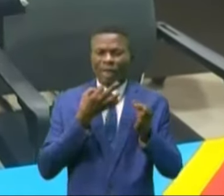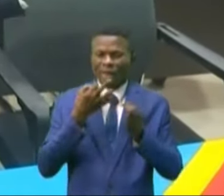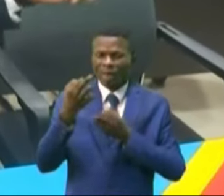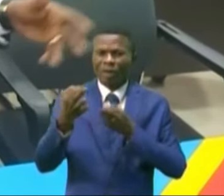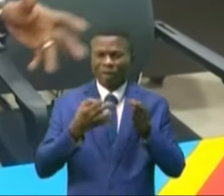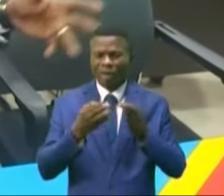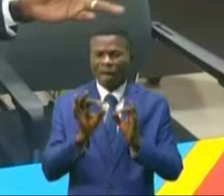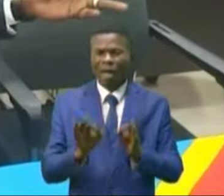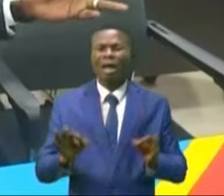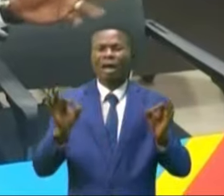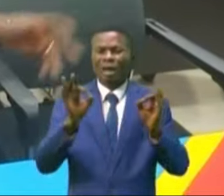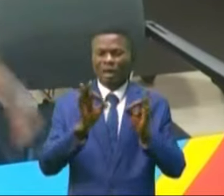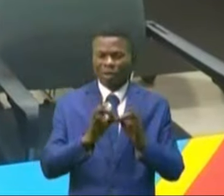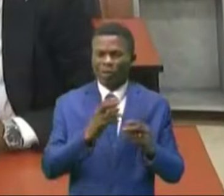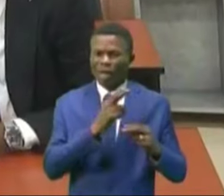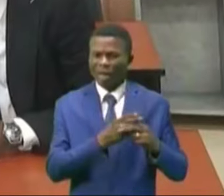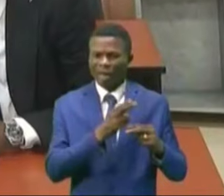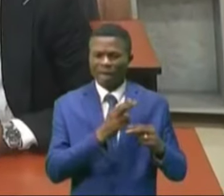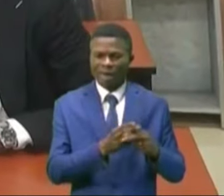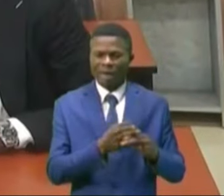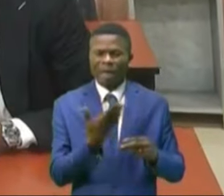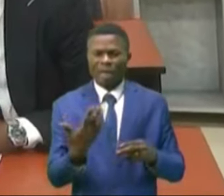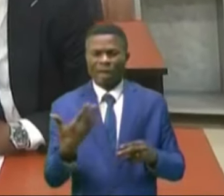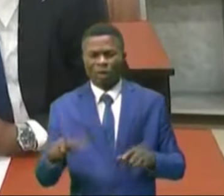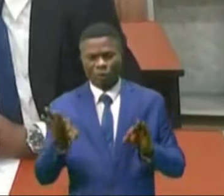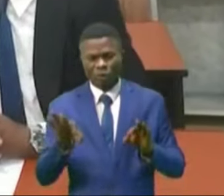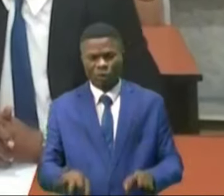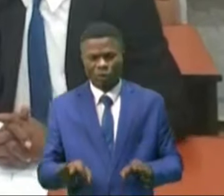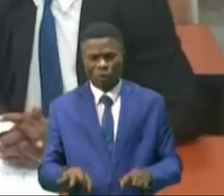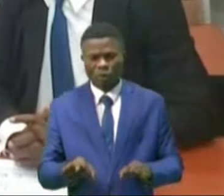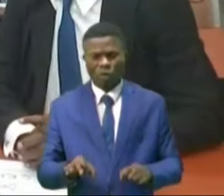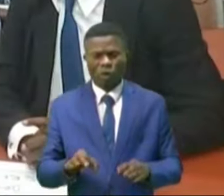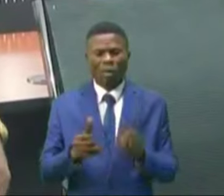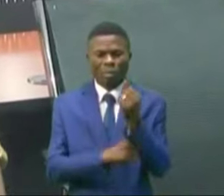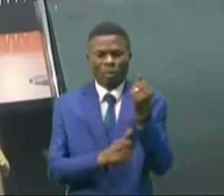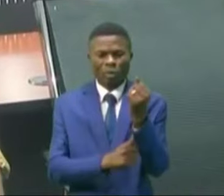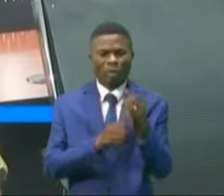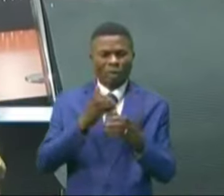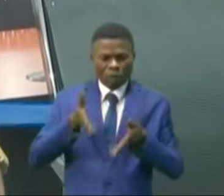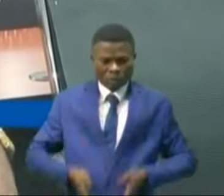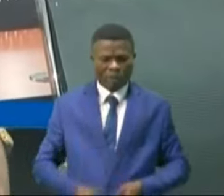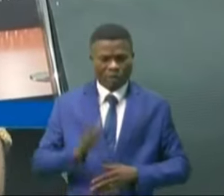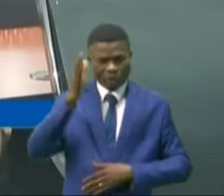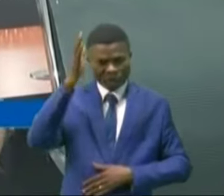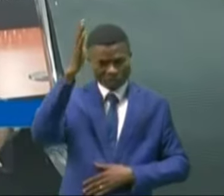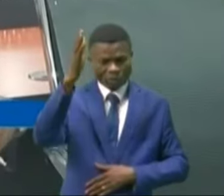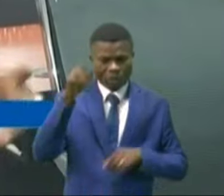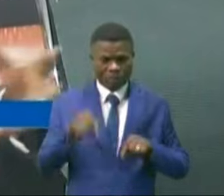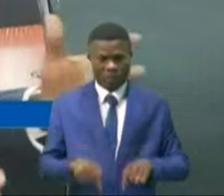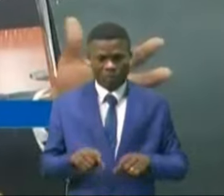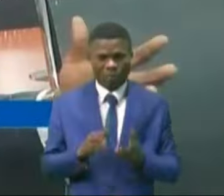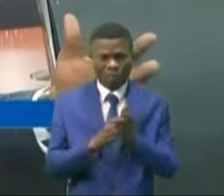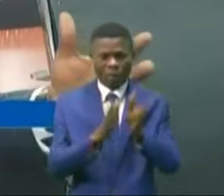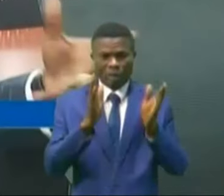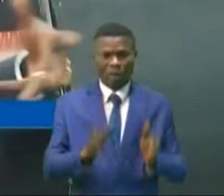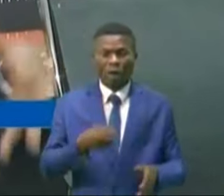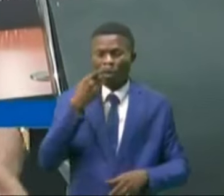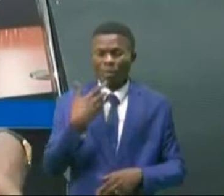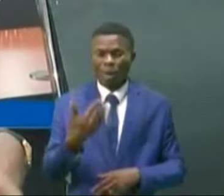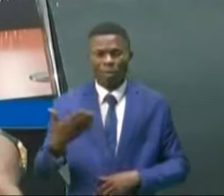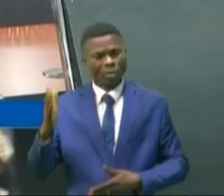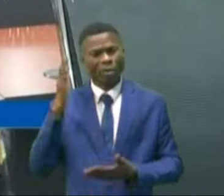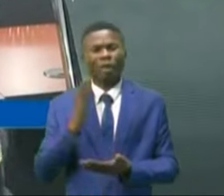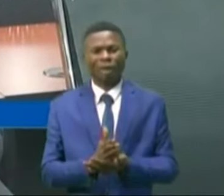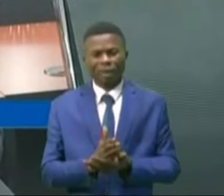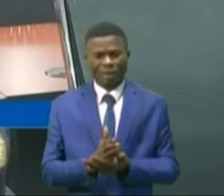la nécessité de bien gérer les ressources hydrauliques pour les générations futures. Aujourd'hui, il y a aussi des charlatans qui se